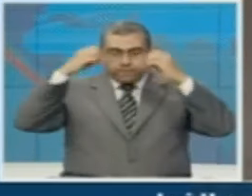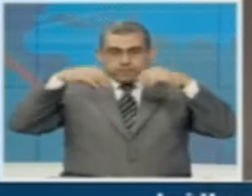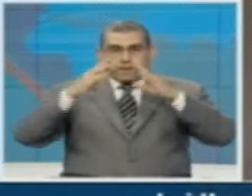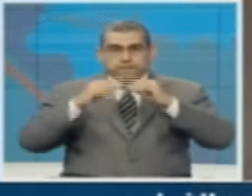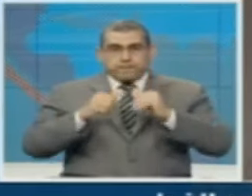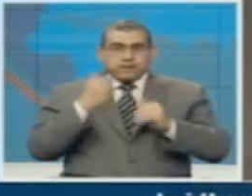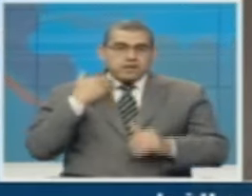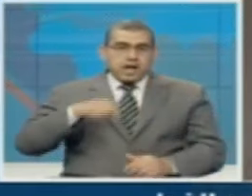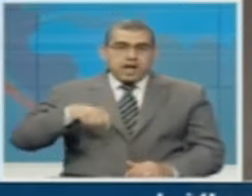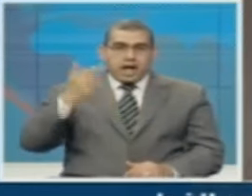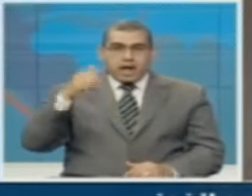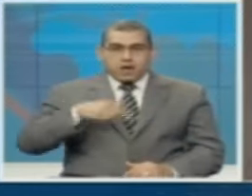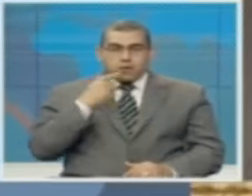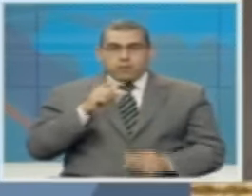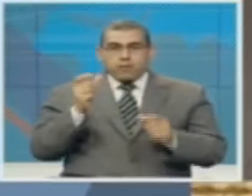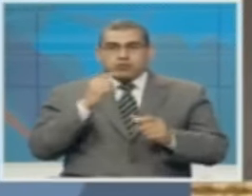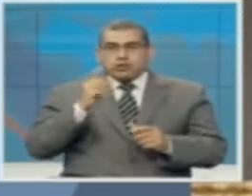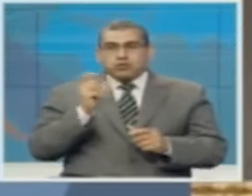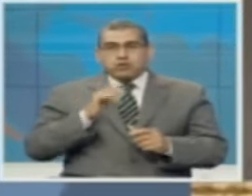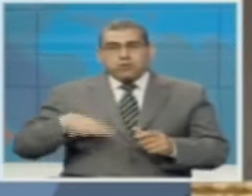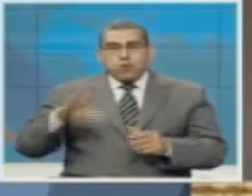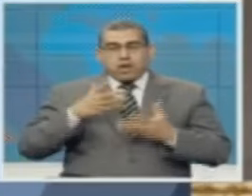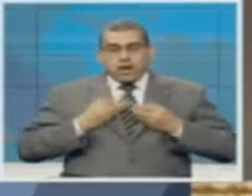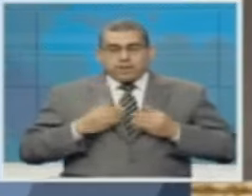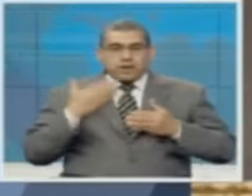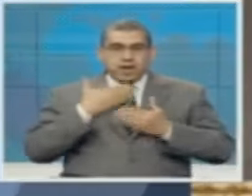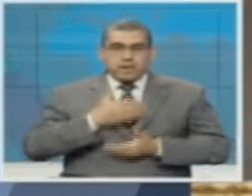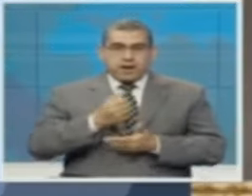مصرنا الغالية والأمة الإسلامية بالأمن والأمان.